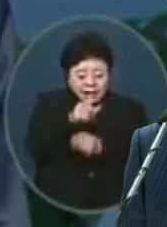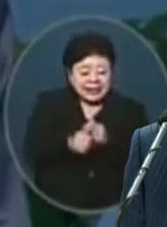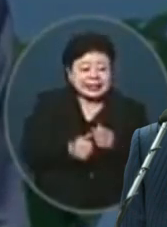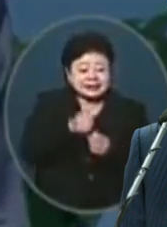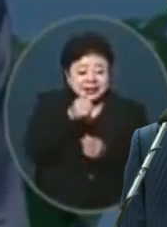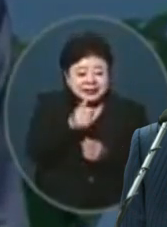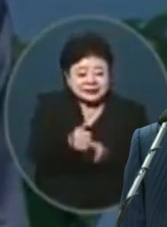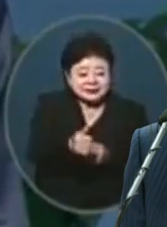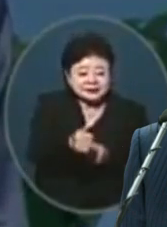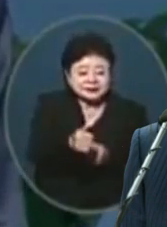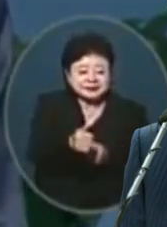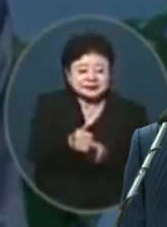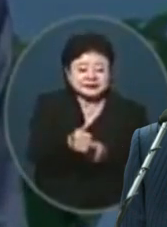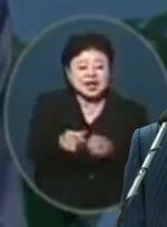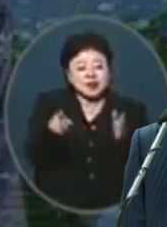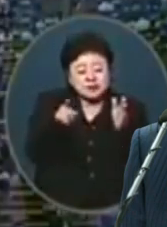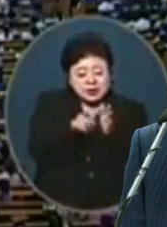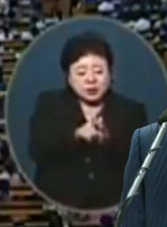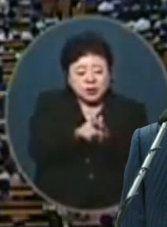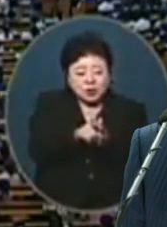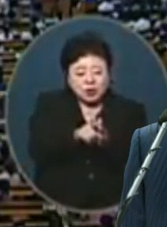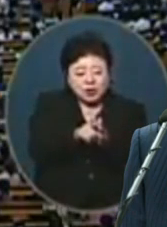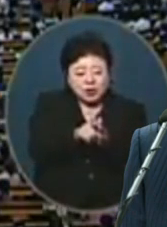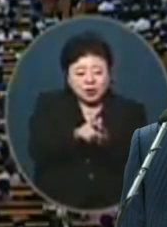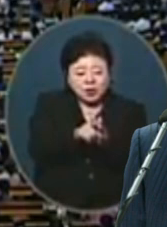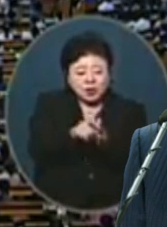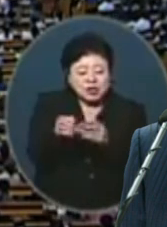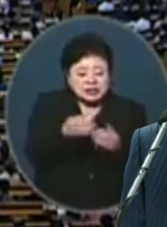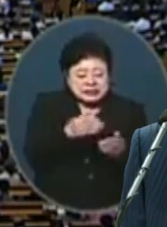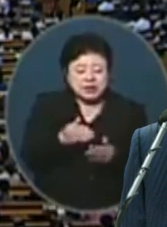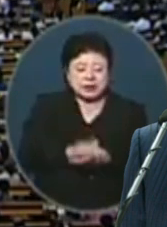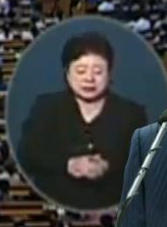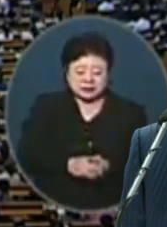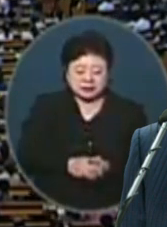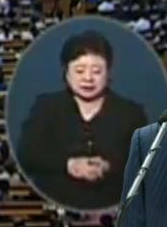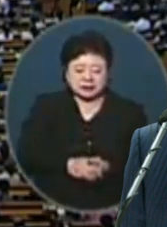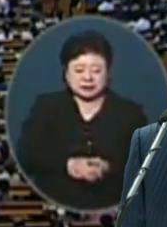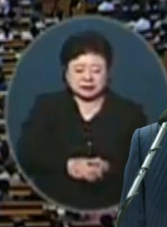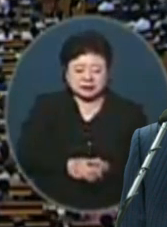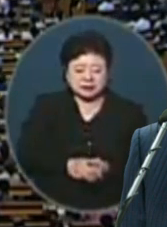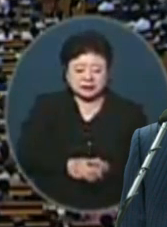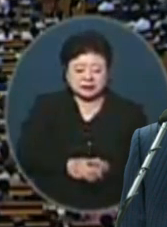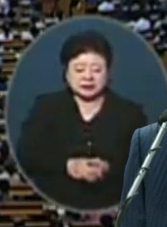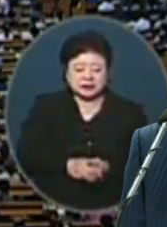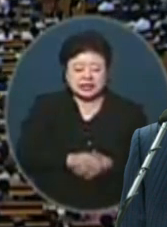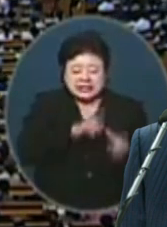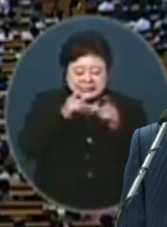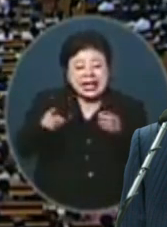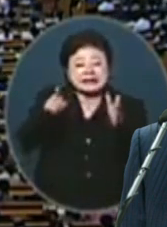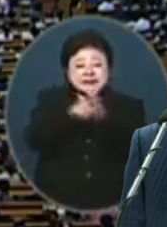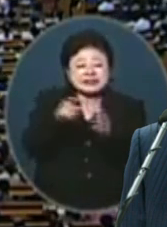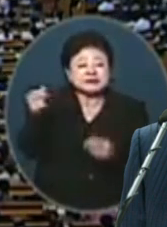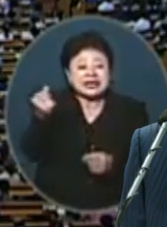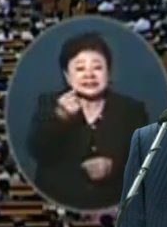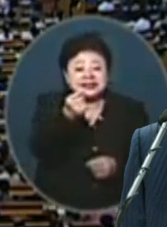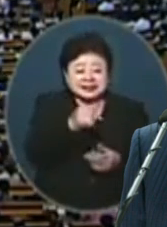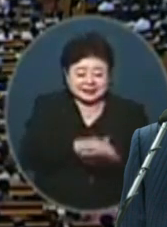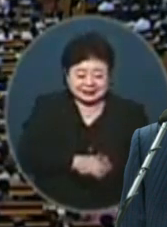하나님을 믿고 체험해서 산 신앙을 가져야 되는